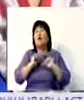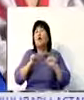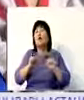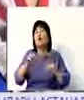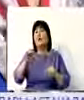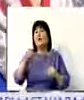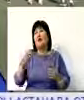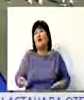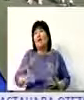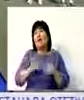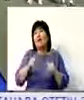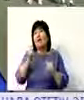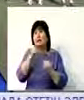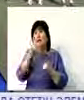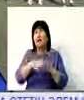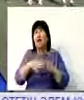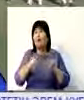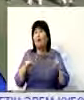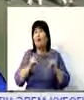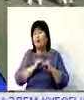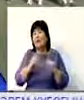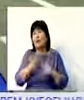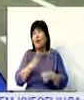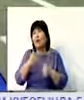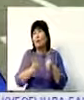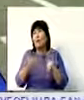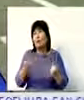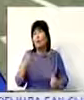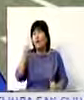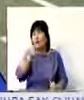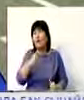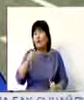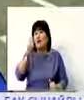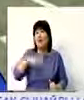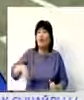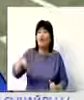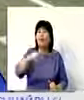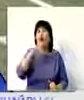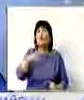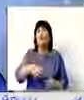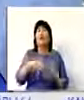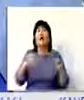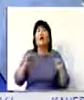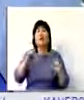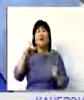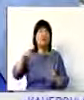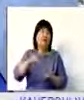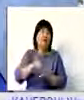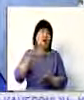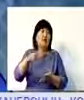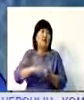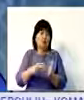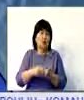әлеуетін арттыру. Жылдан жылға ауқымы кеңейіп келе жатқан бәсекеге биылғы жылы еліміз бойынша 3000-нан аса спортшы қатысады деп